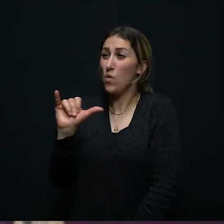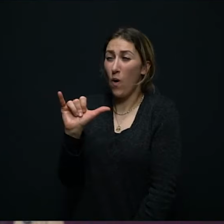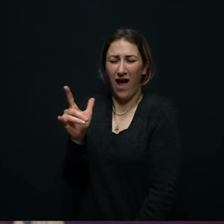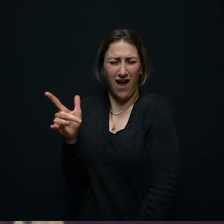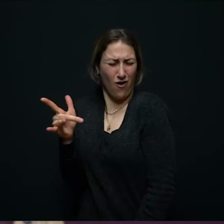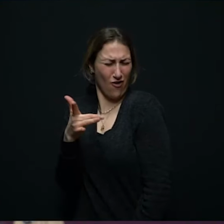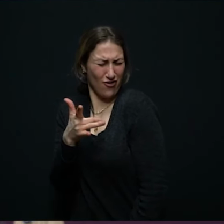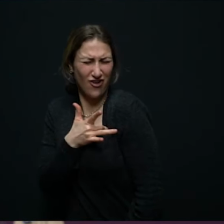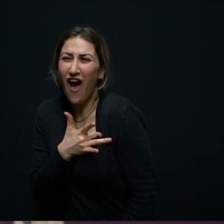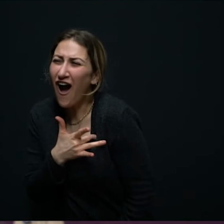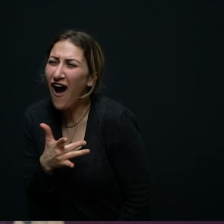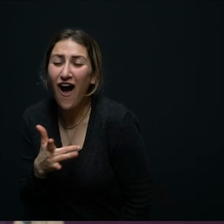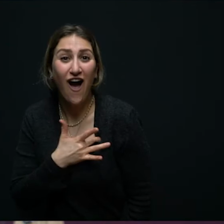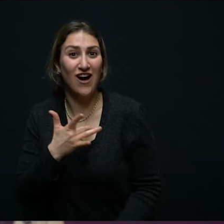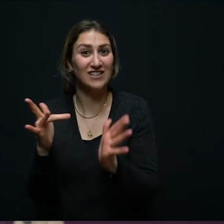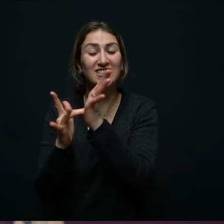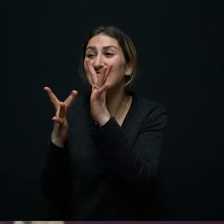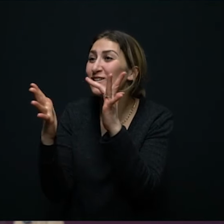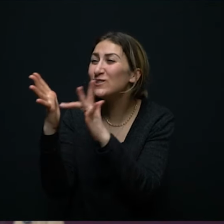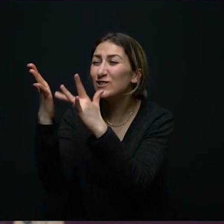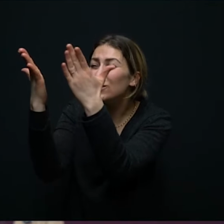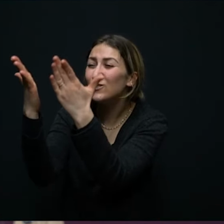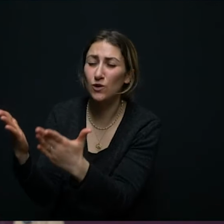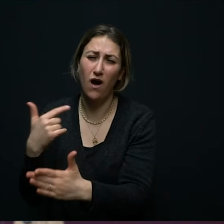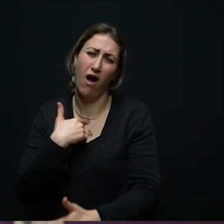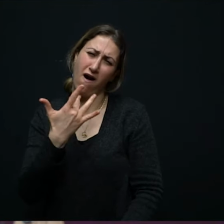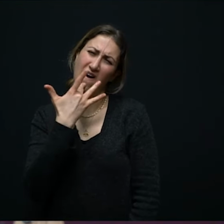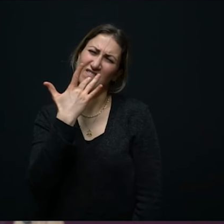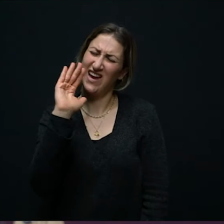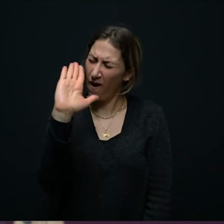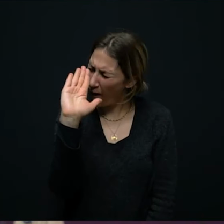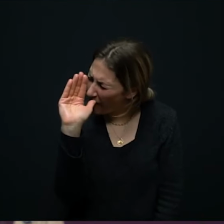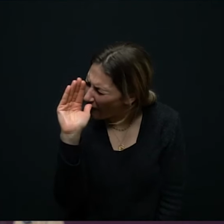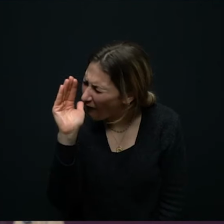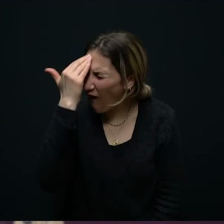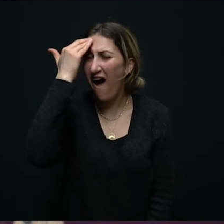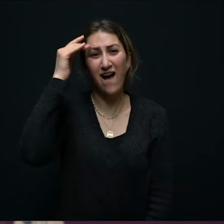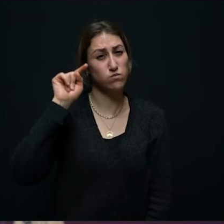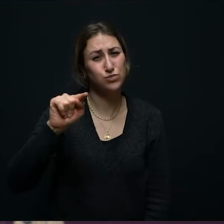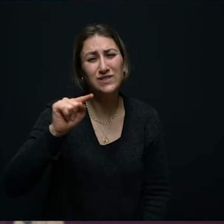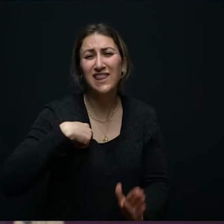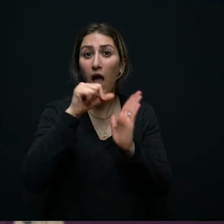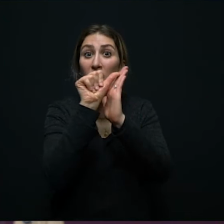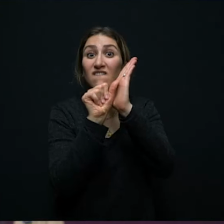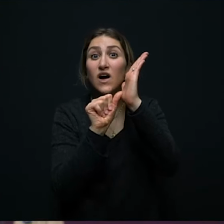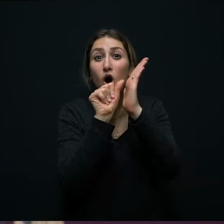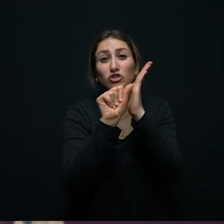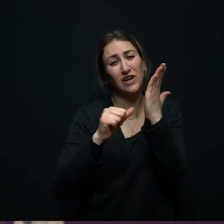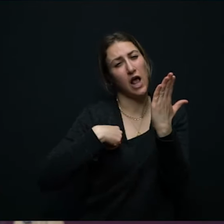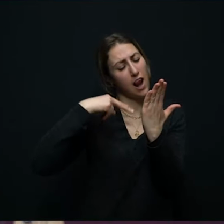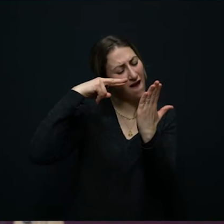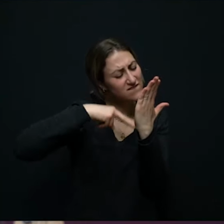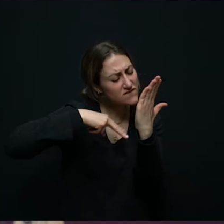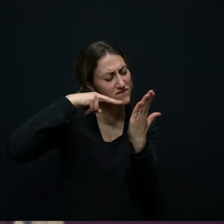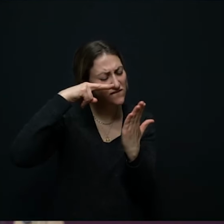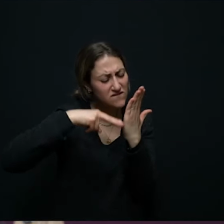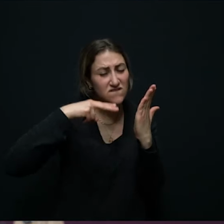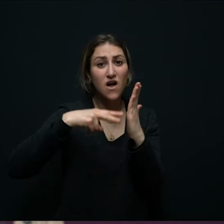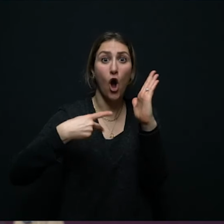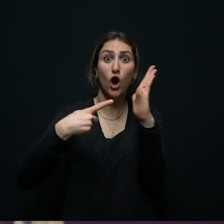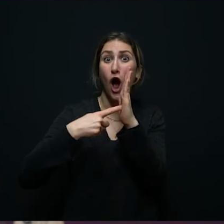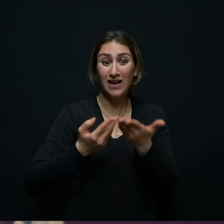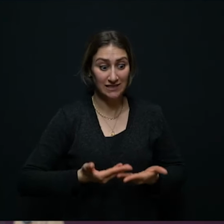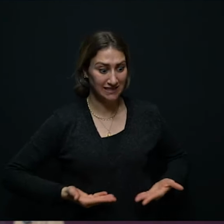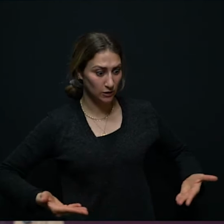je veux connaître son caractère je veux ma bible et de sa manière de réagir face à telle et telle et telle et telle situation